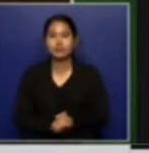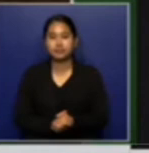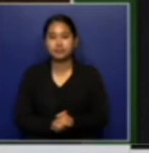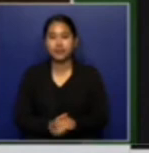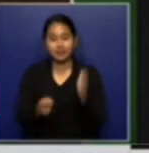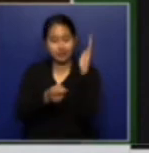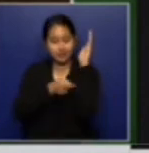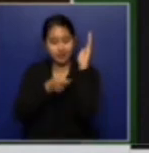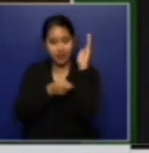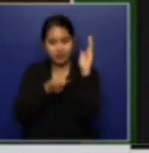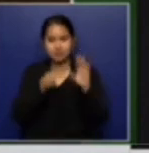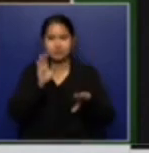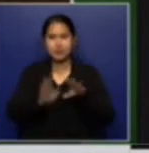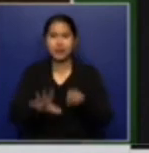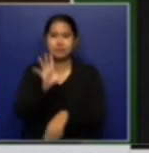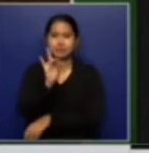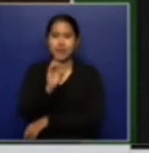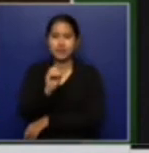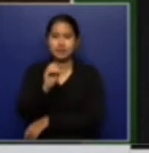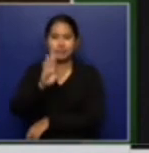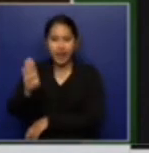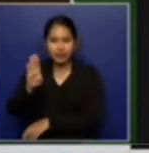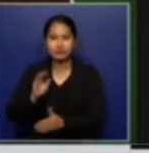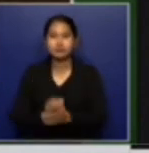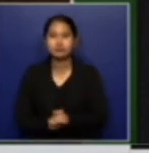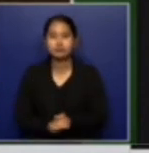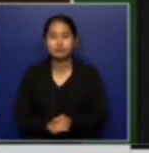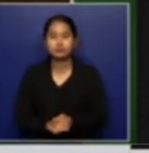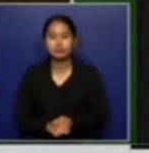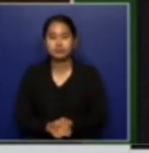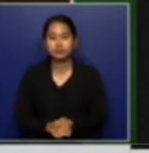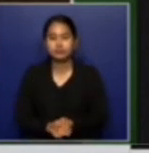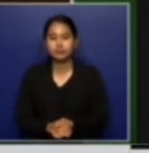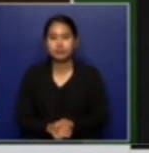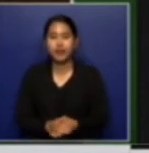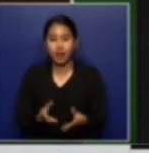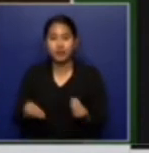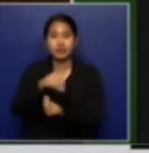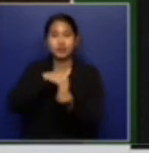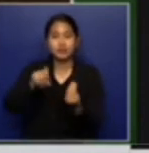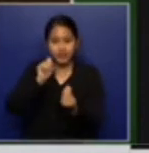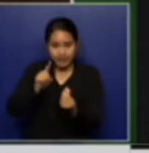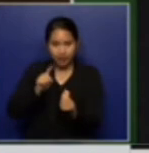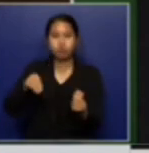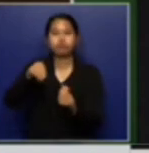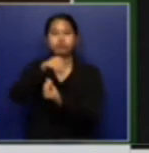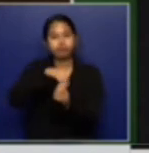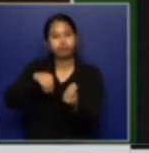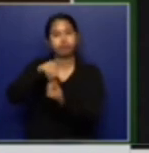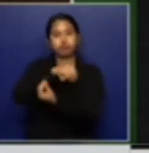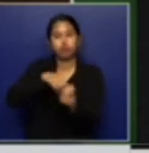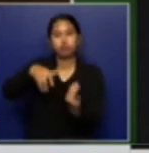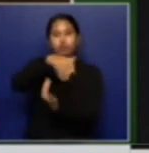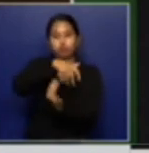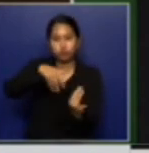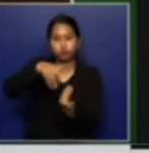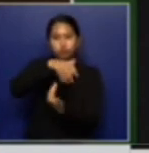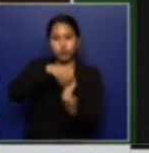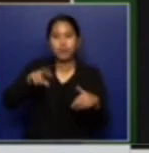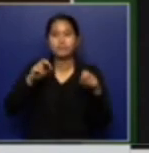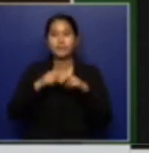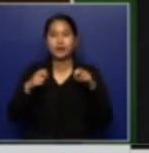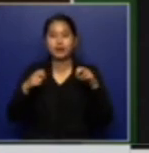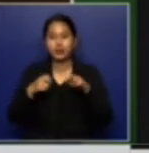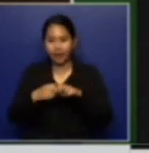พาราประมาณ80บาทปรากฏว่าเศรษฐกิจตรงนี้หมุนเวียนครับท่านประธานครับแก้ไขปัญหา